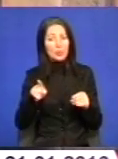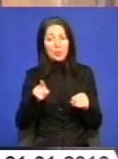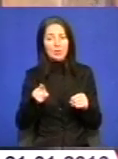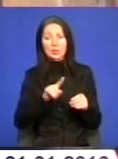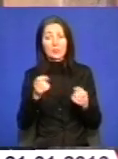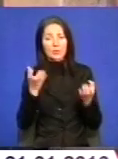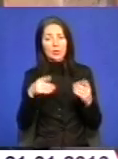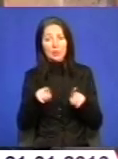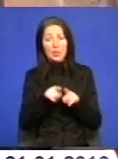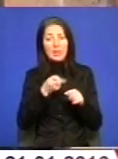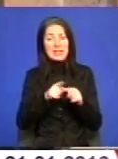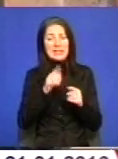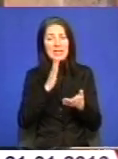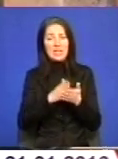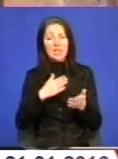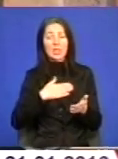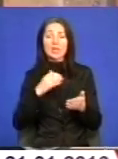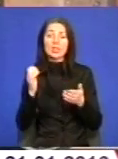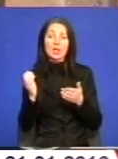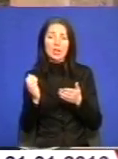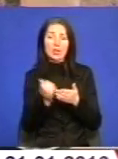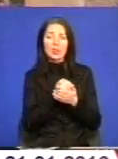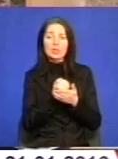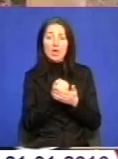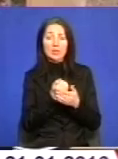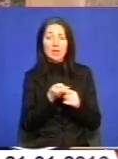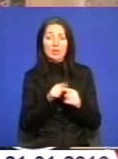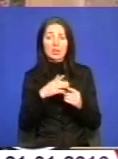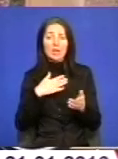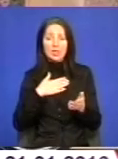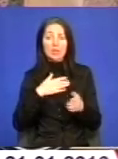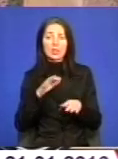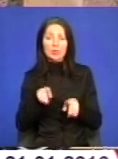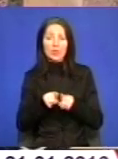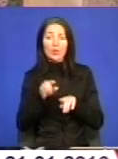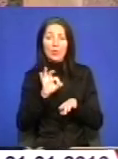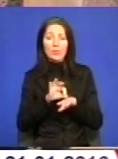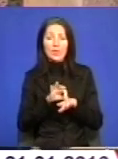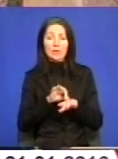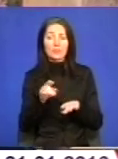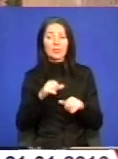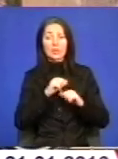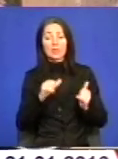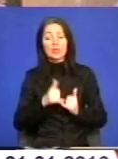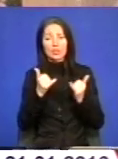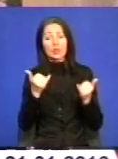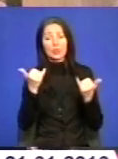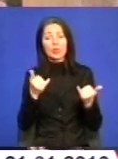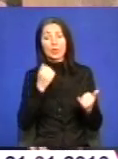що це є і наше досягнення, і наш біль. І щиро сьогодні